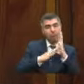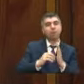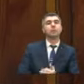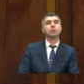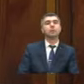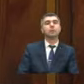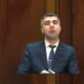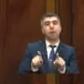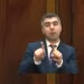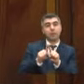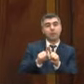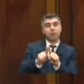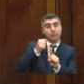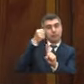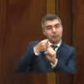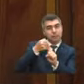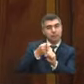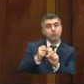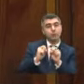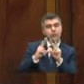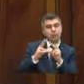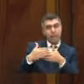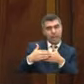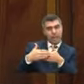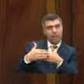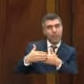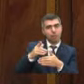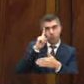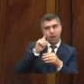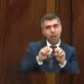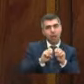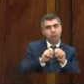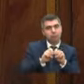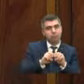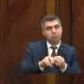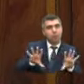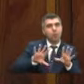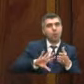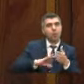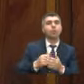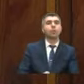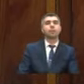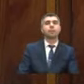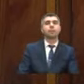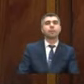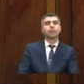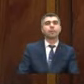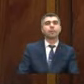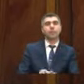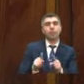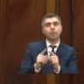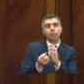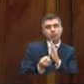الوسائل لإنجاز هذا الهدف في القريب، يعني كان ماضٍ فيها، وأيضاً عبر تحديث